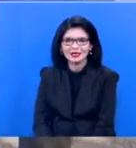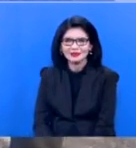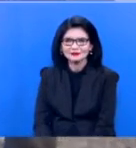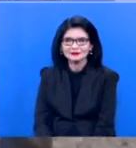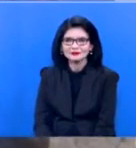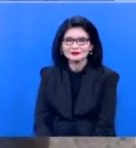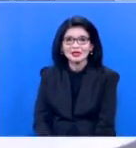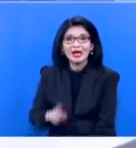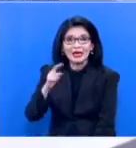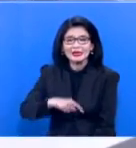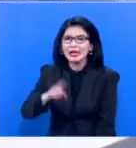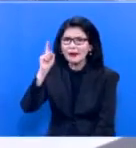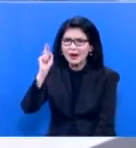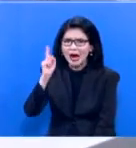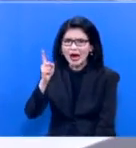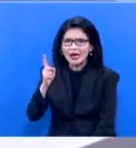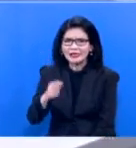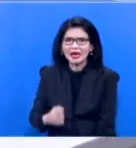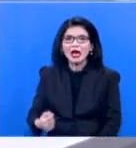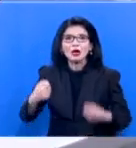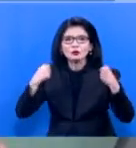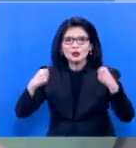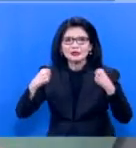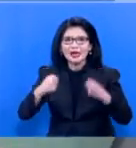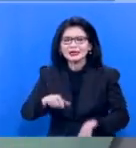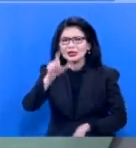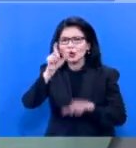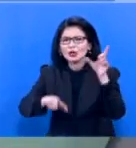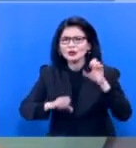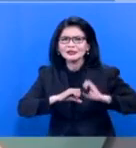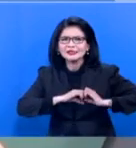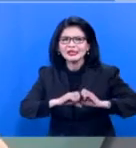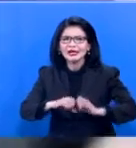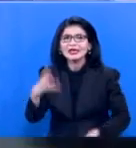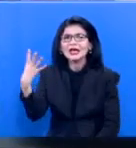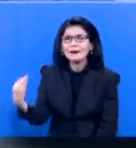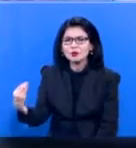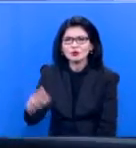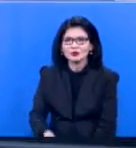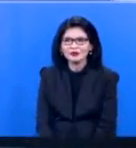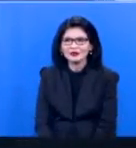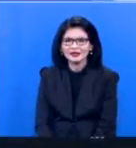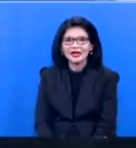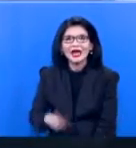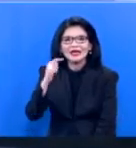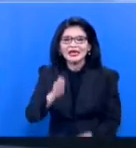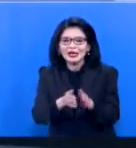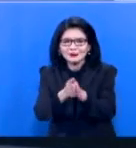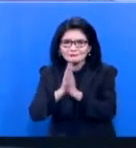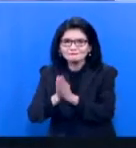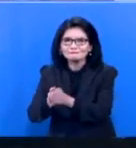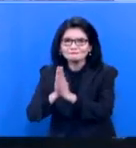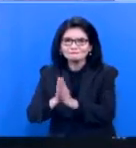pandemi justru membahayakan kesehatan orang-orang yang ia cintai di kampung halaman, Azmi pun memilih silaturahmi lebaran